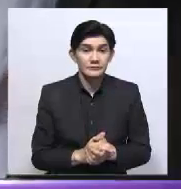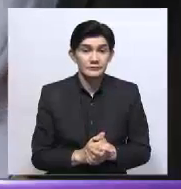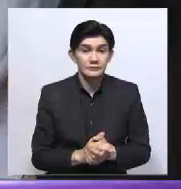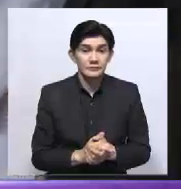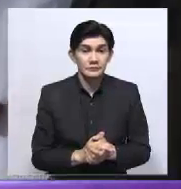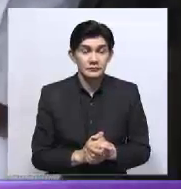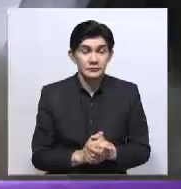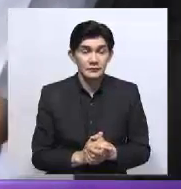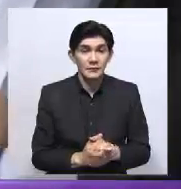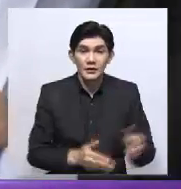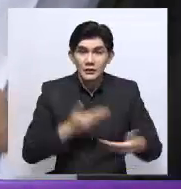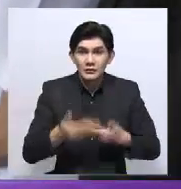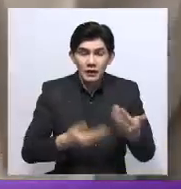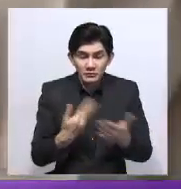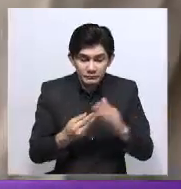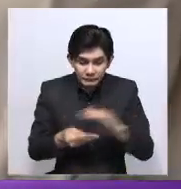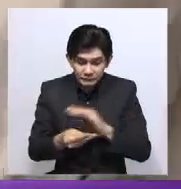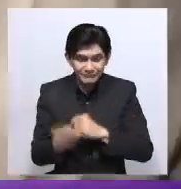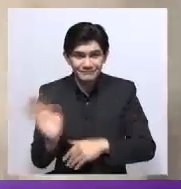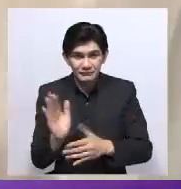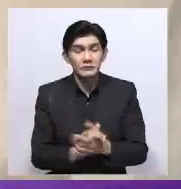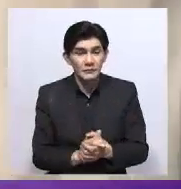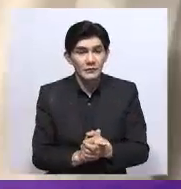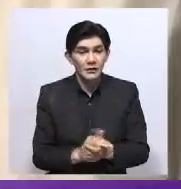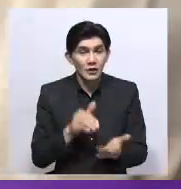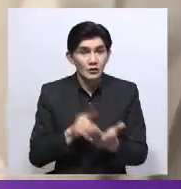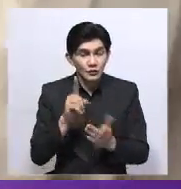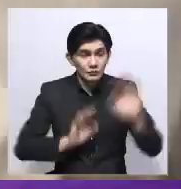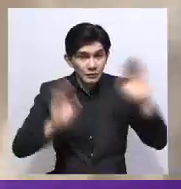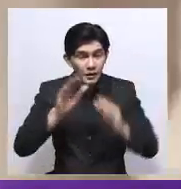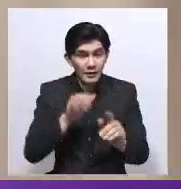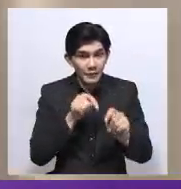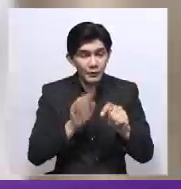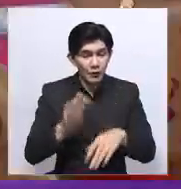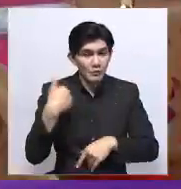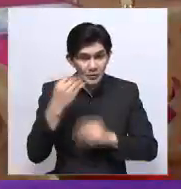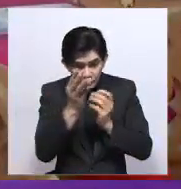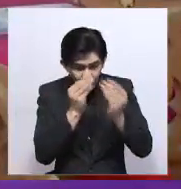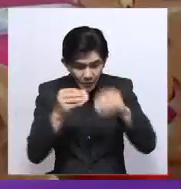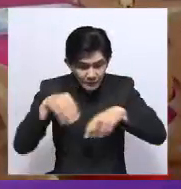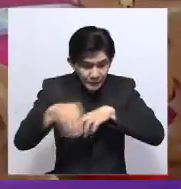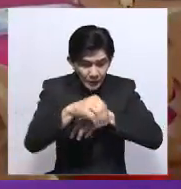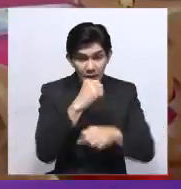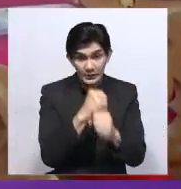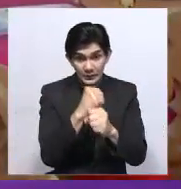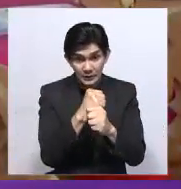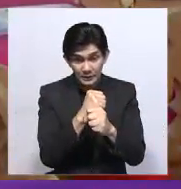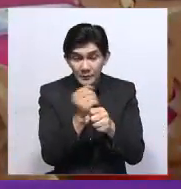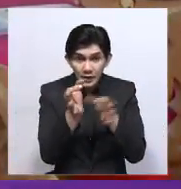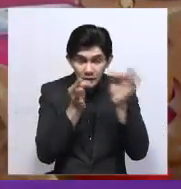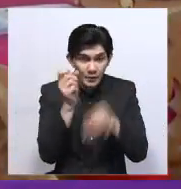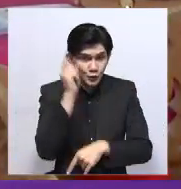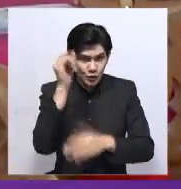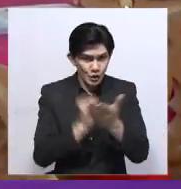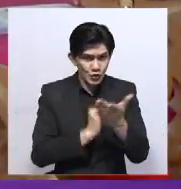หมู่บ้านไม่ขายเสียงเป็นการขับเคลื่อนผ่านศูนย์ศึกษาประชาธิปไตยตำบลร่วมกับภาคีเครือข่ายทำความเข้าใจ